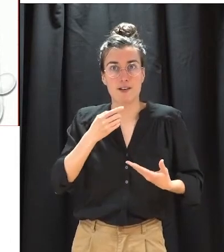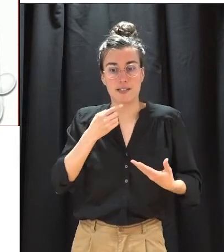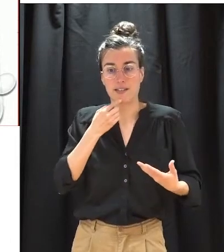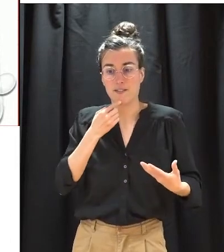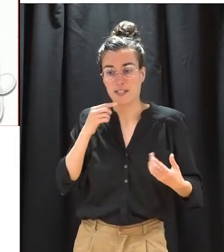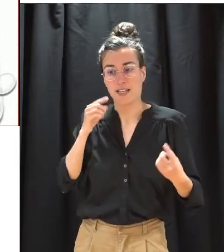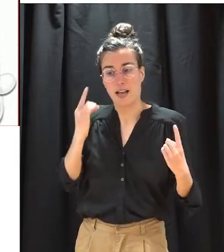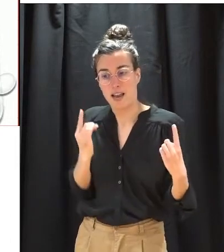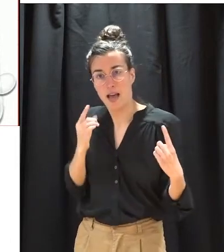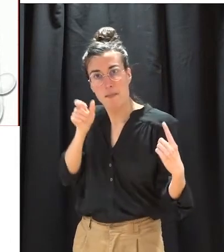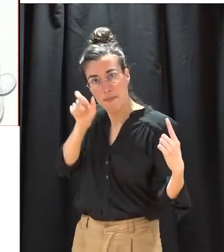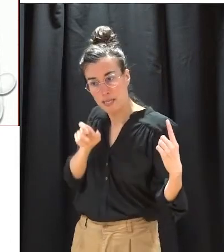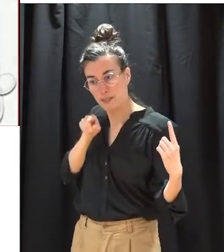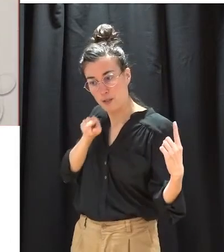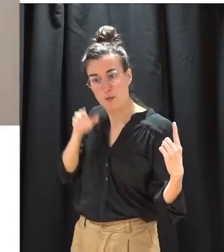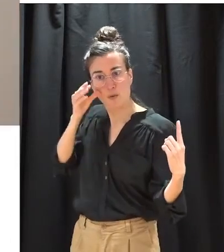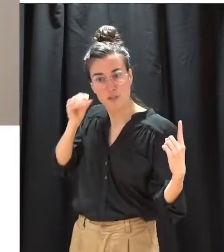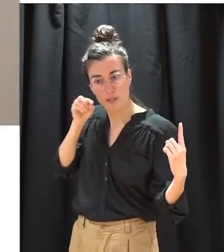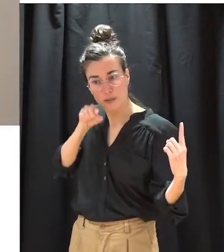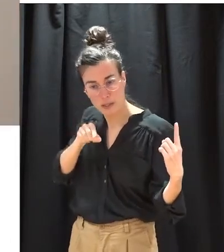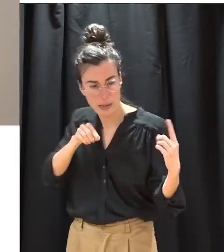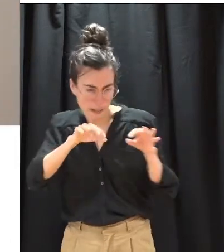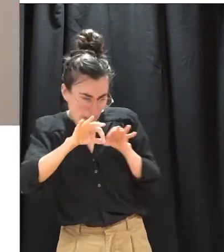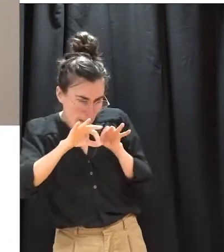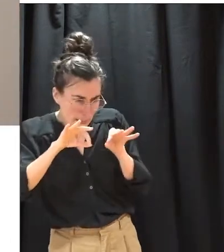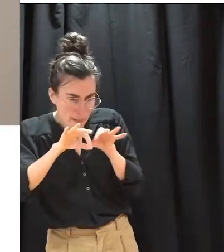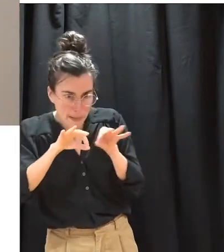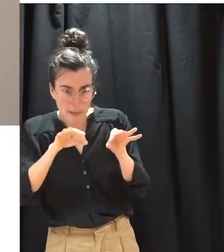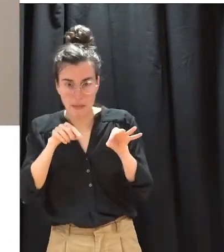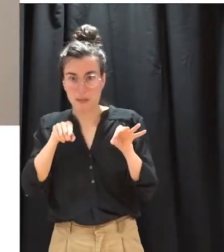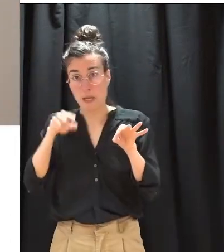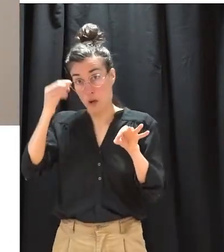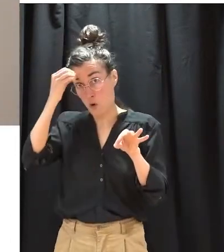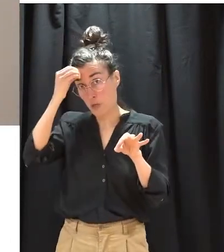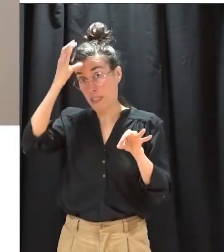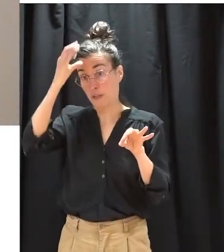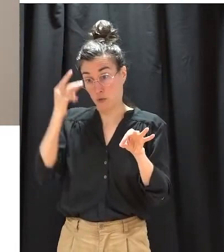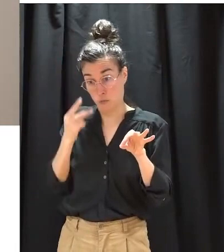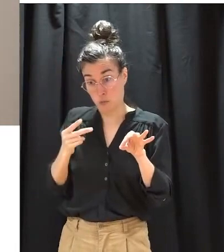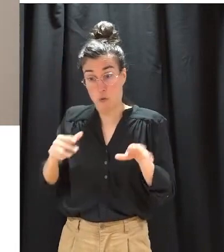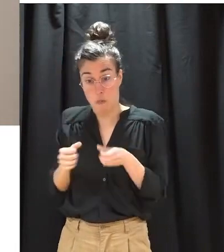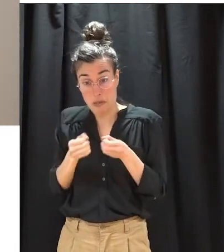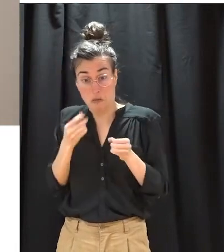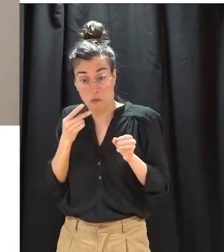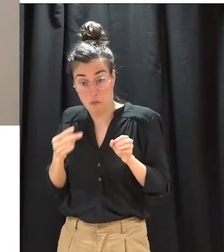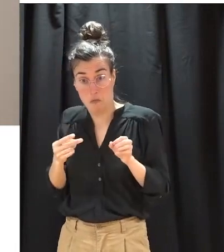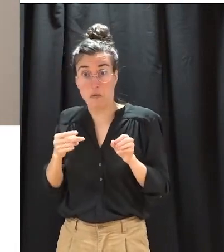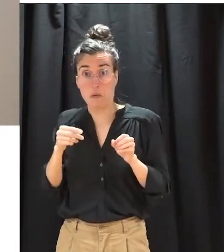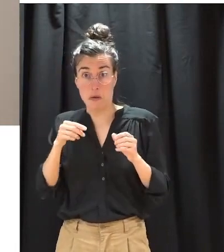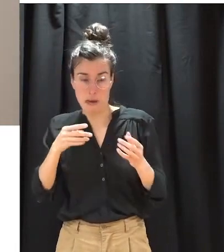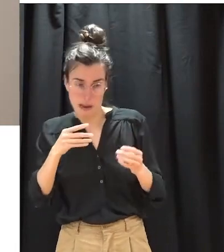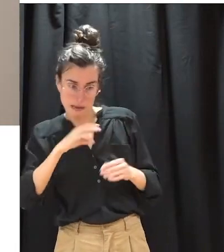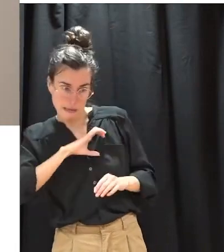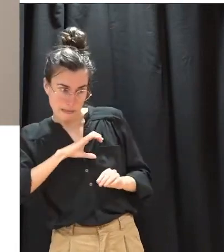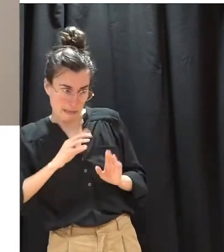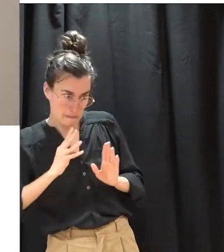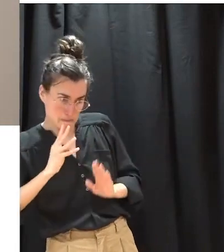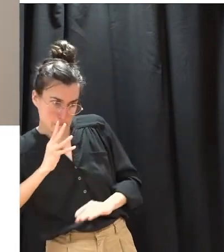personne qui va régler cet implant, et il va voir aussi en fonction des réactions de l'enfant comment au mieux régler cet implant. Et ça peut